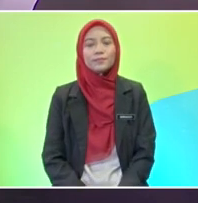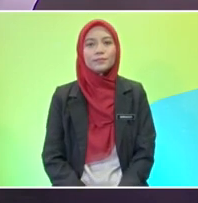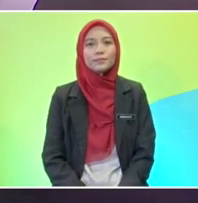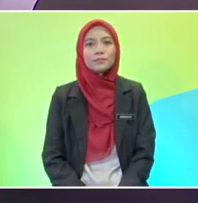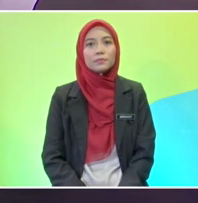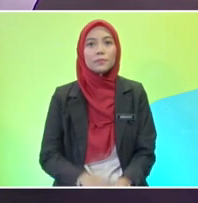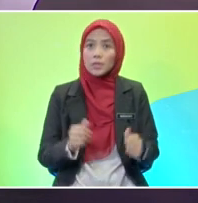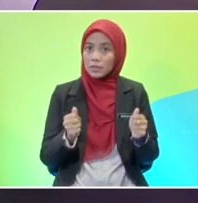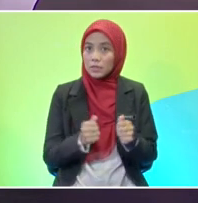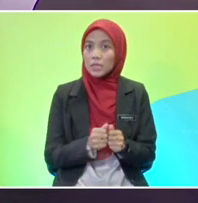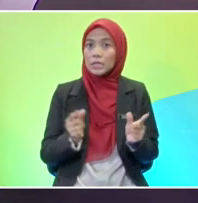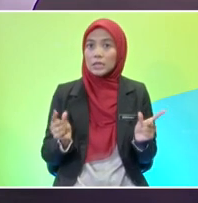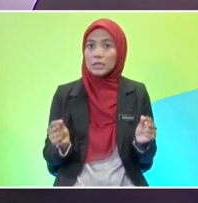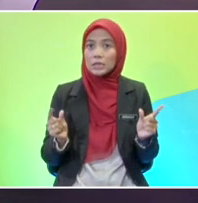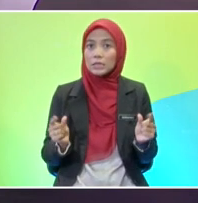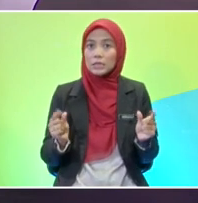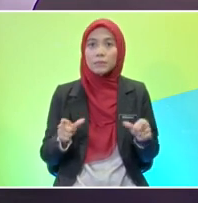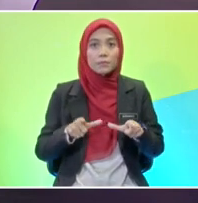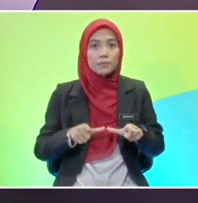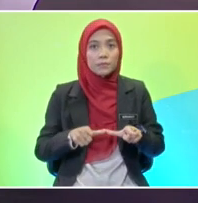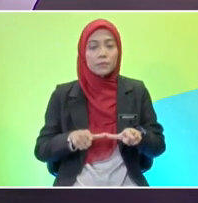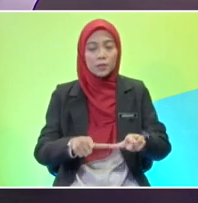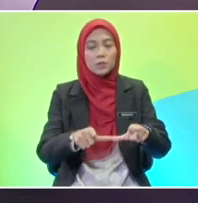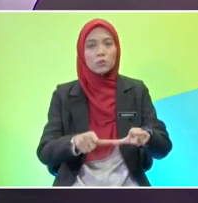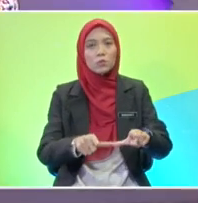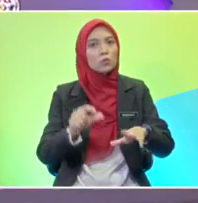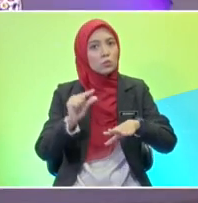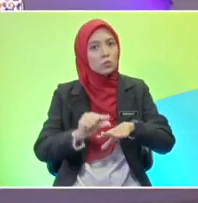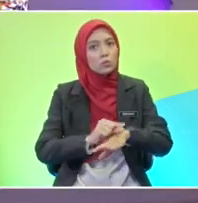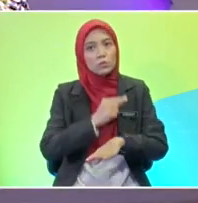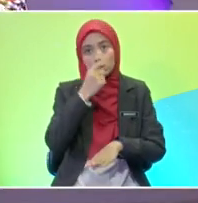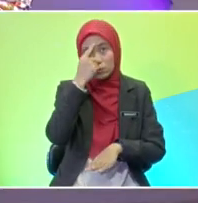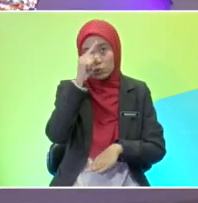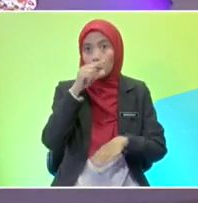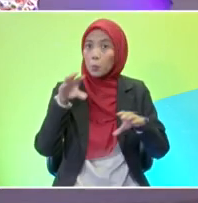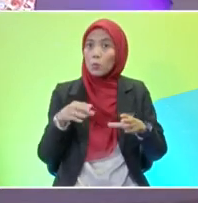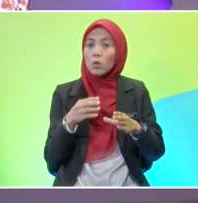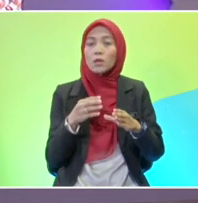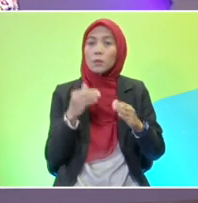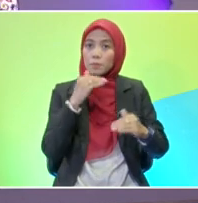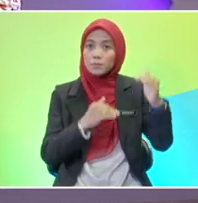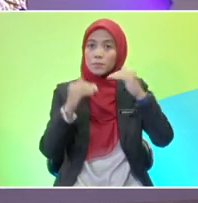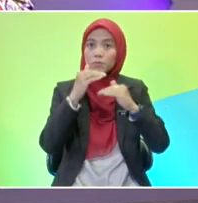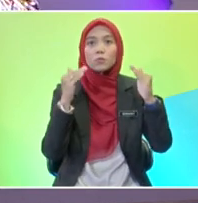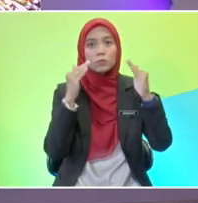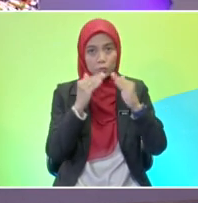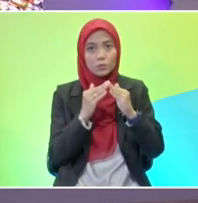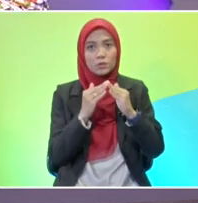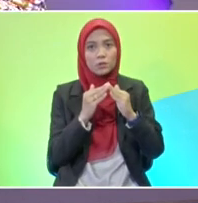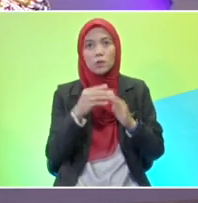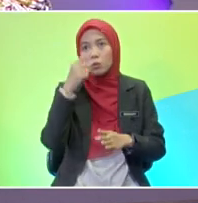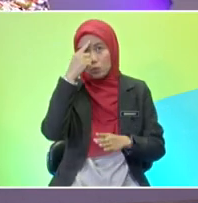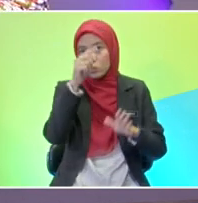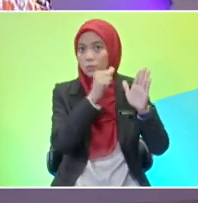dengan ketam kayu kebiasaan kita tidak guna kentang kayunya Oke untuk buat rumah dan sebagainya tapi untuk menghasilkan